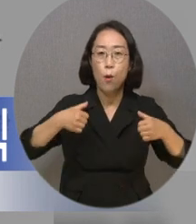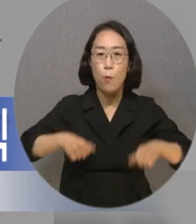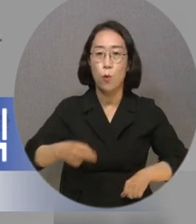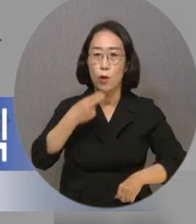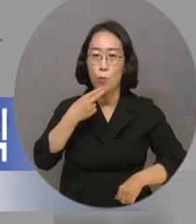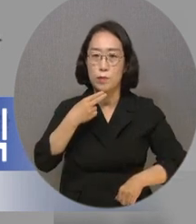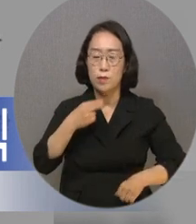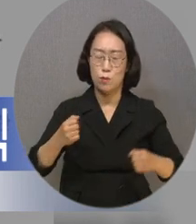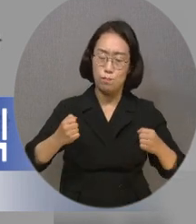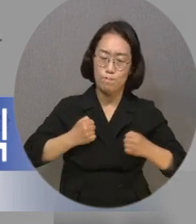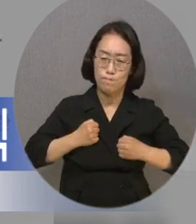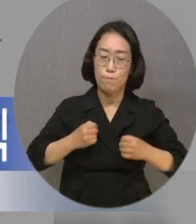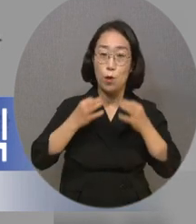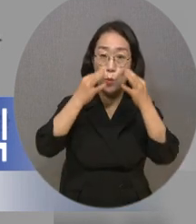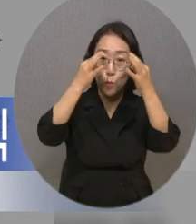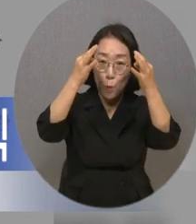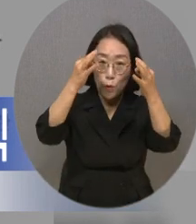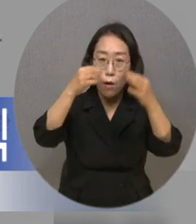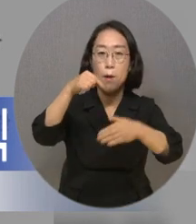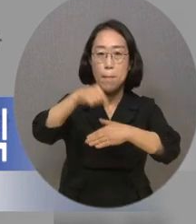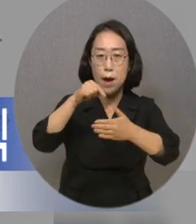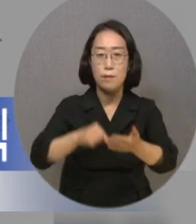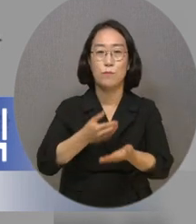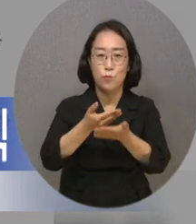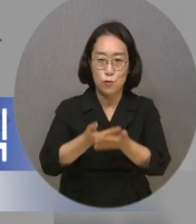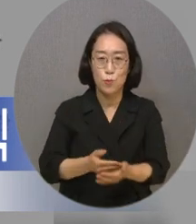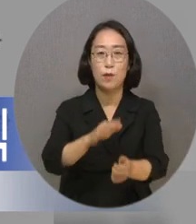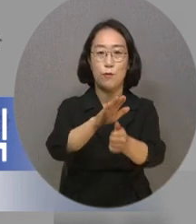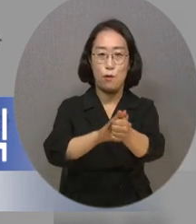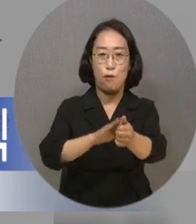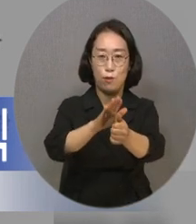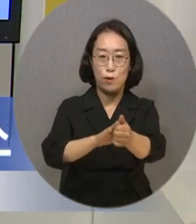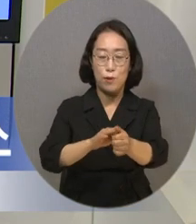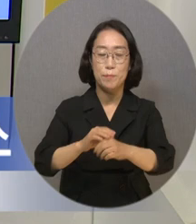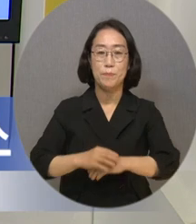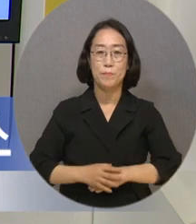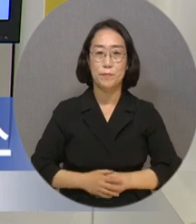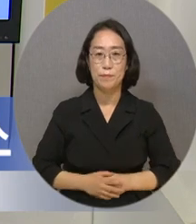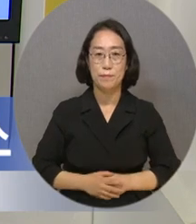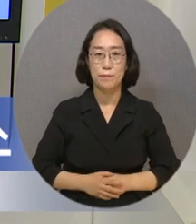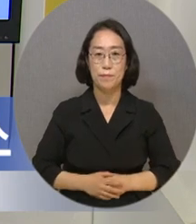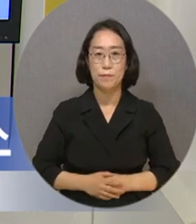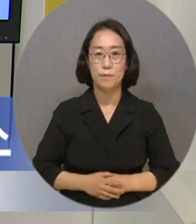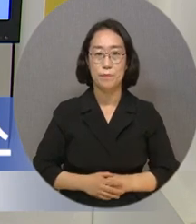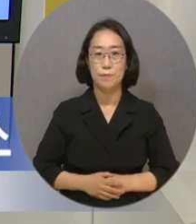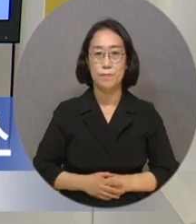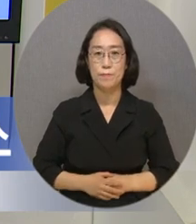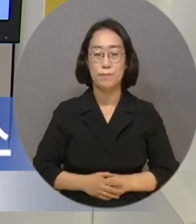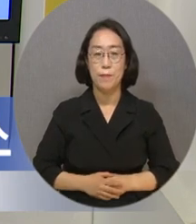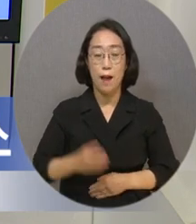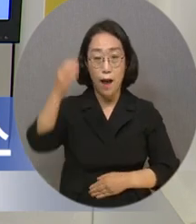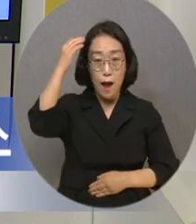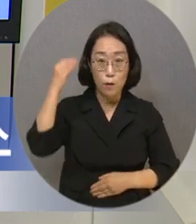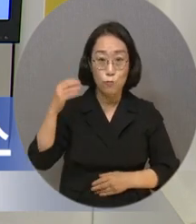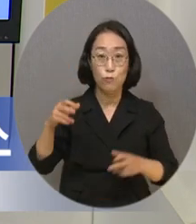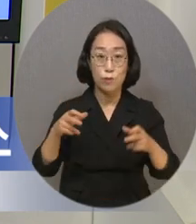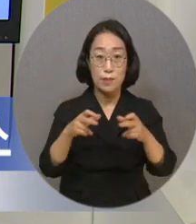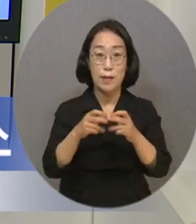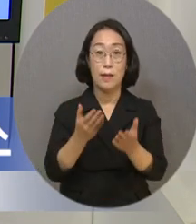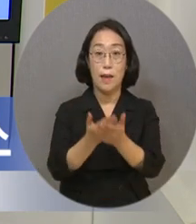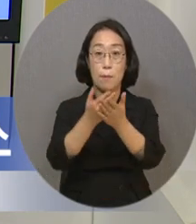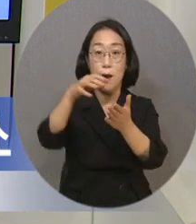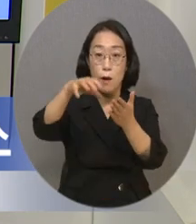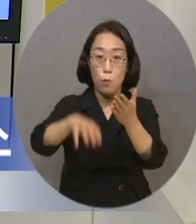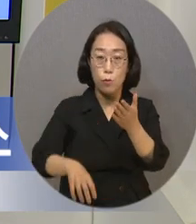최선을 다하는 마음이라고 선수단을 격려했습니다 다음 뉴스입니다 한국장애인개발원이